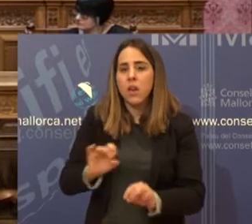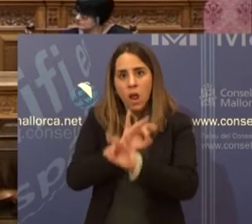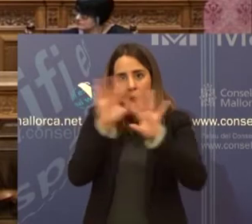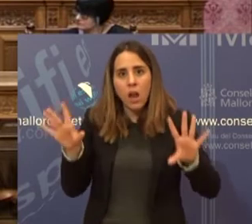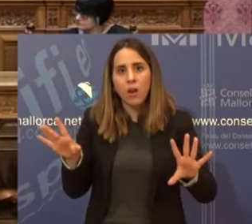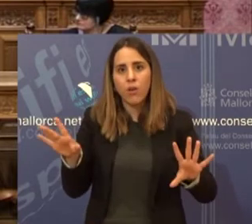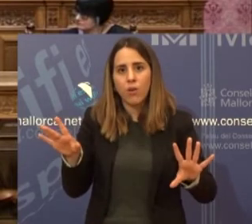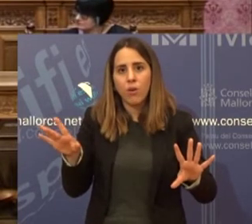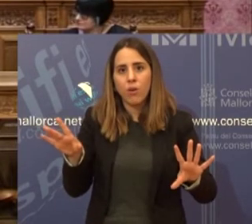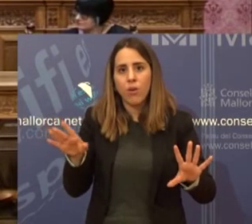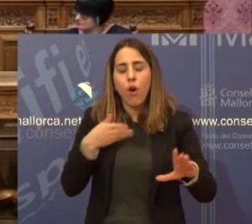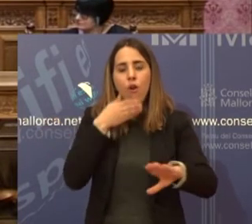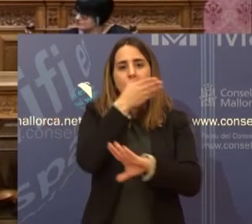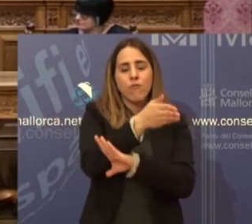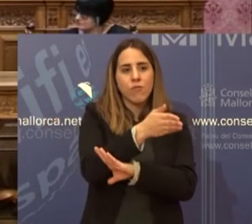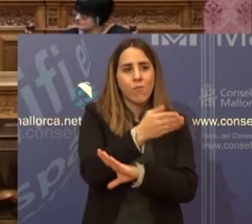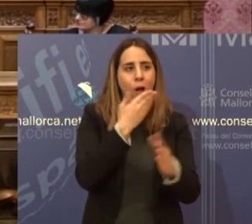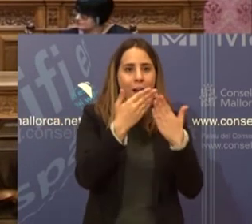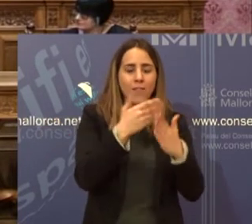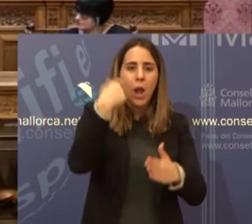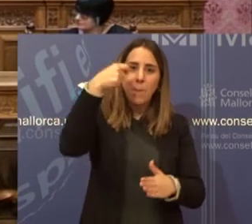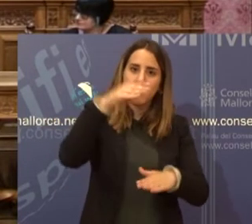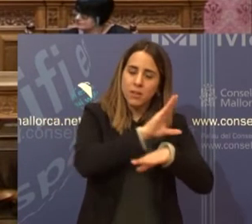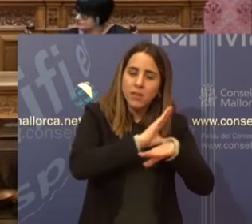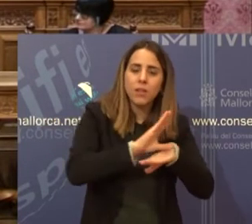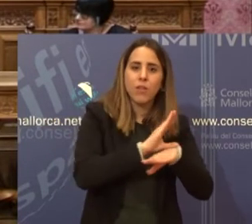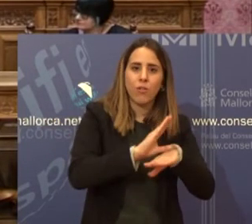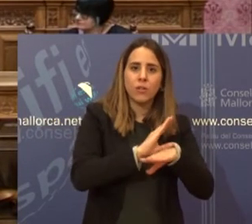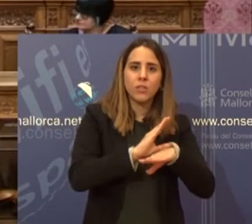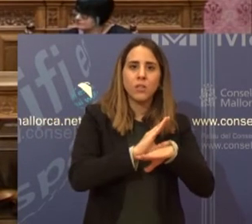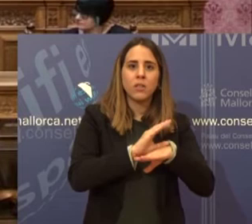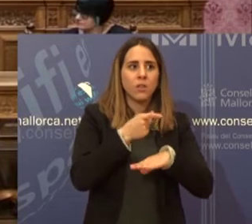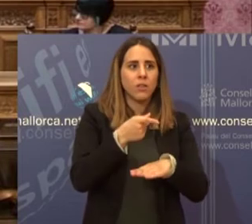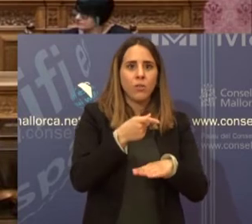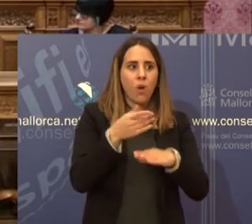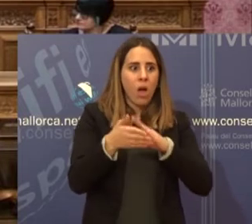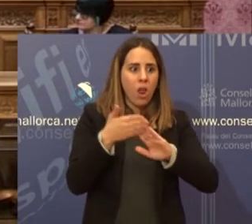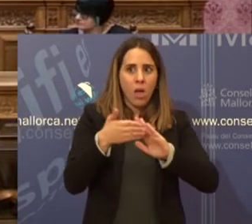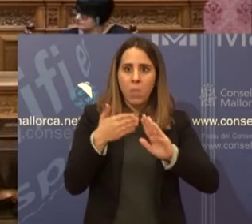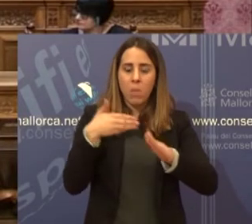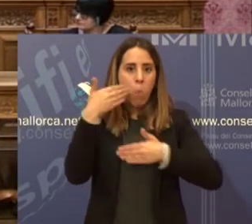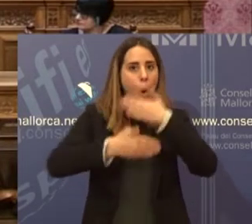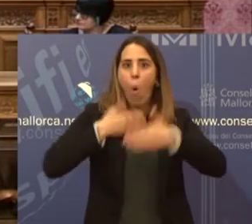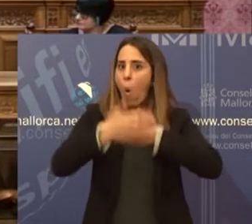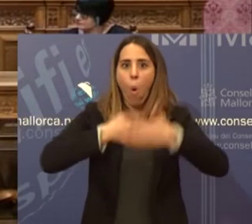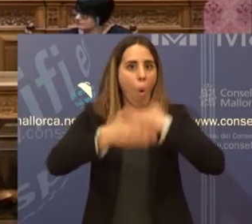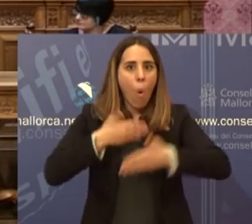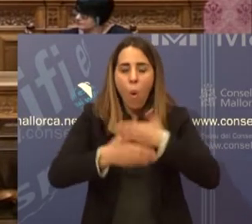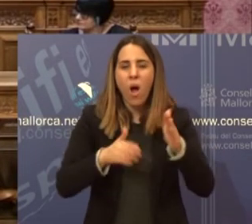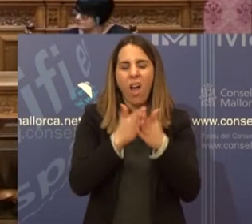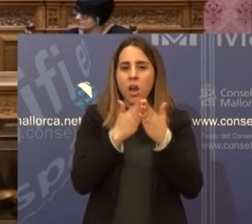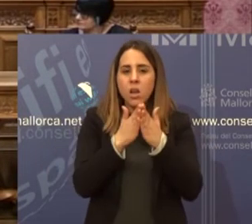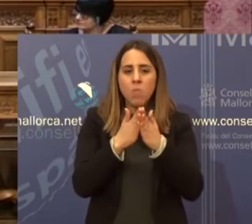supuesto. Vam venir a xerrar amb el president del Consell i s'ha fet tot volant. Ha estat un